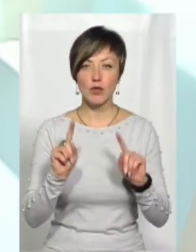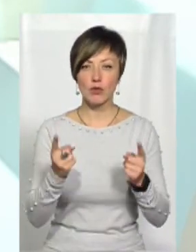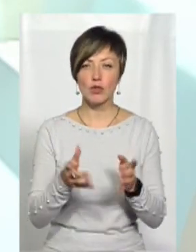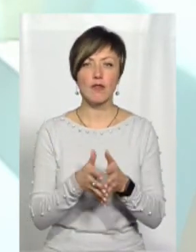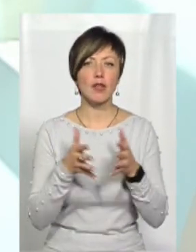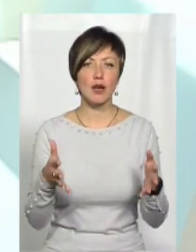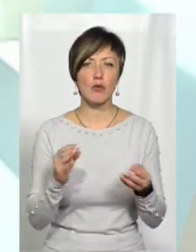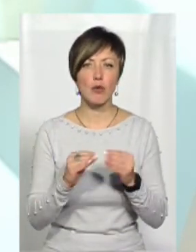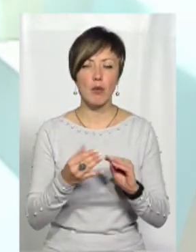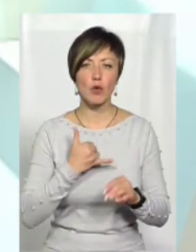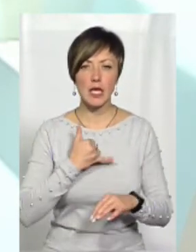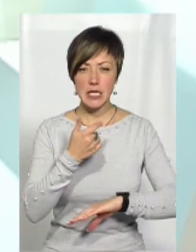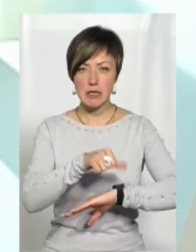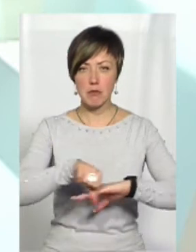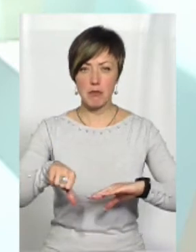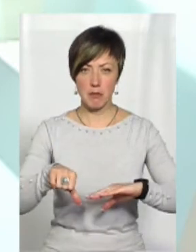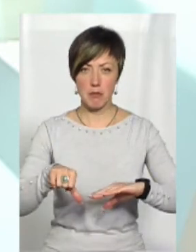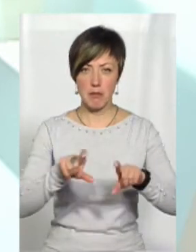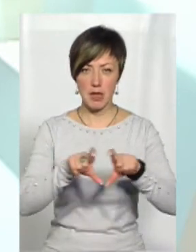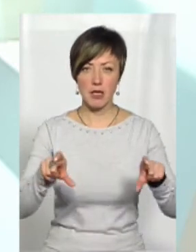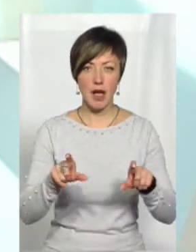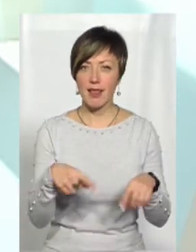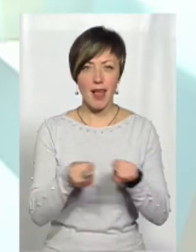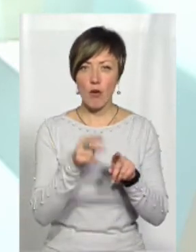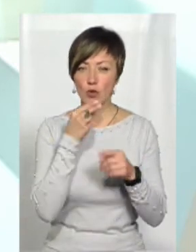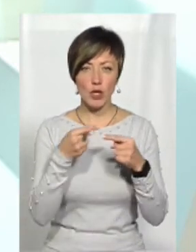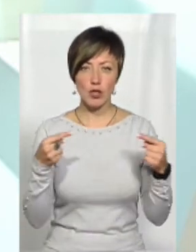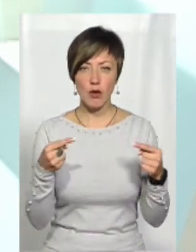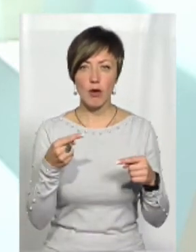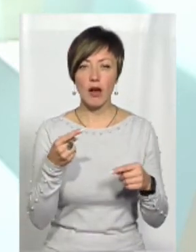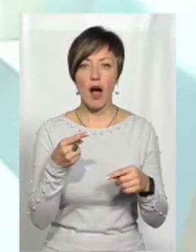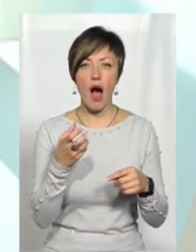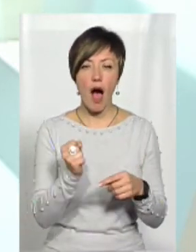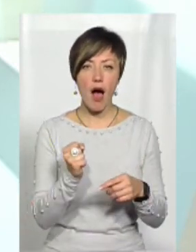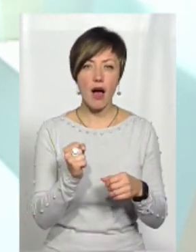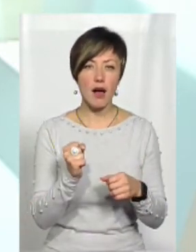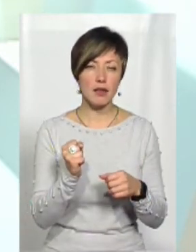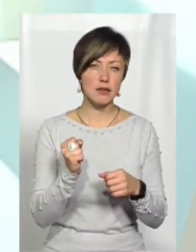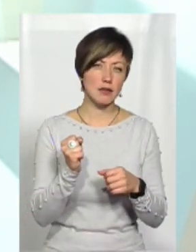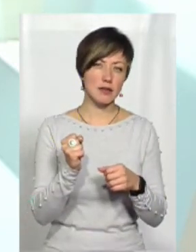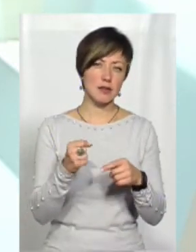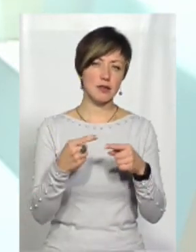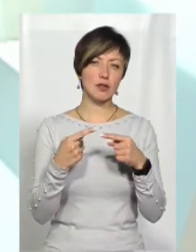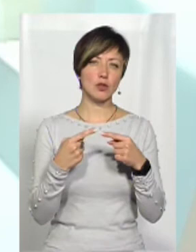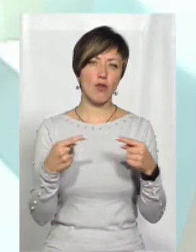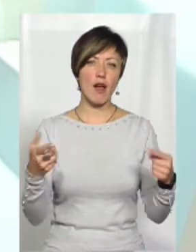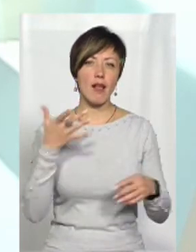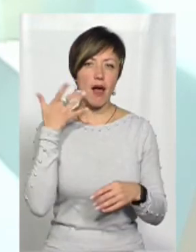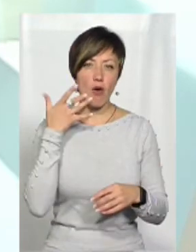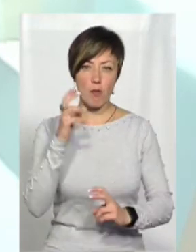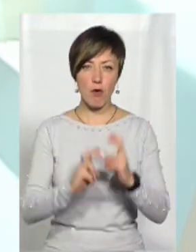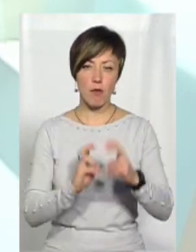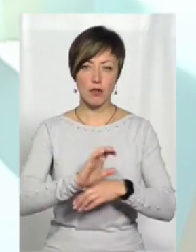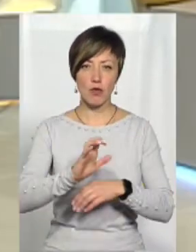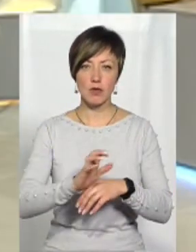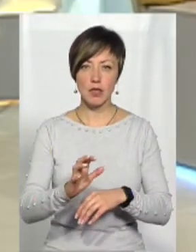велика проблема в нас із митницею, не стільки з продуктами харчування, оскільки із продуктами, з товарами легкої промисловості. Я